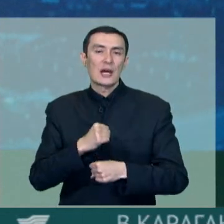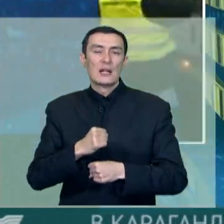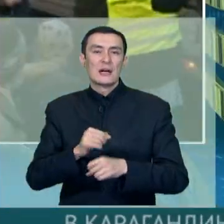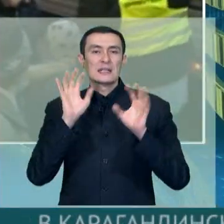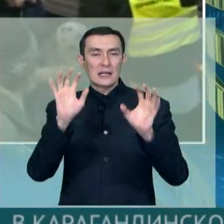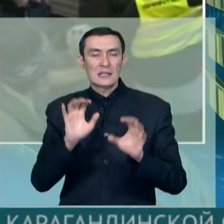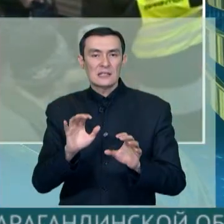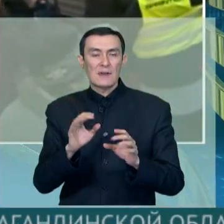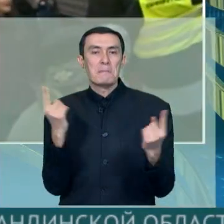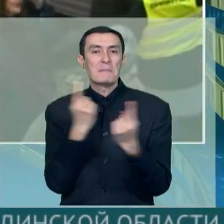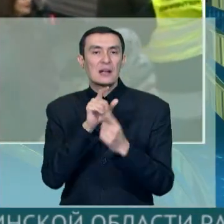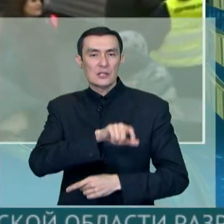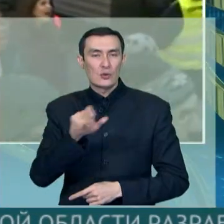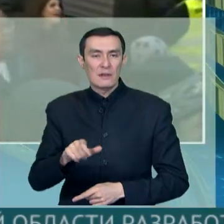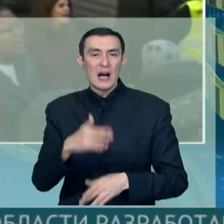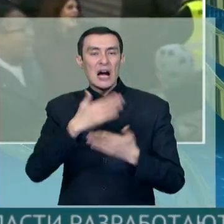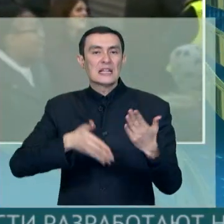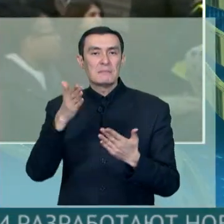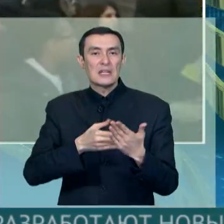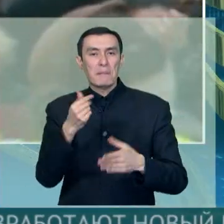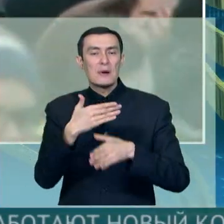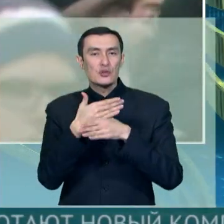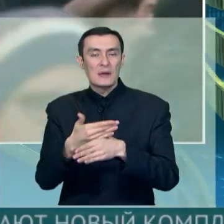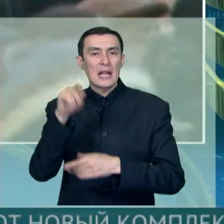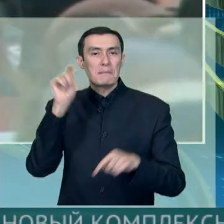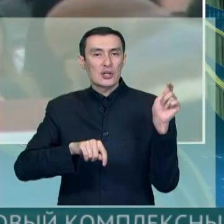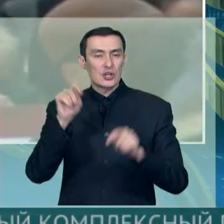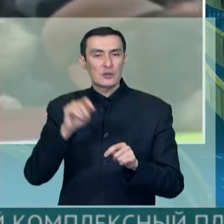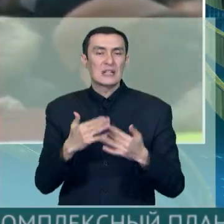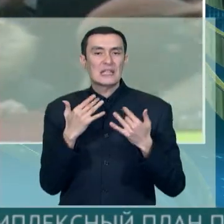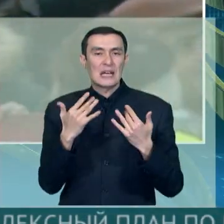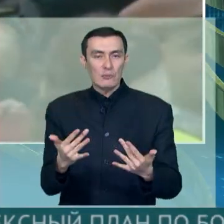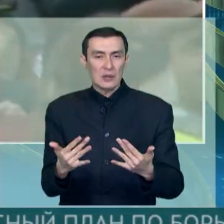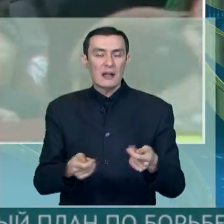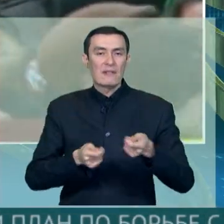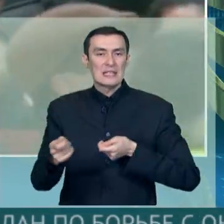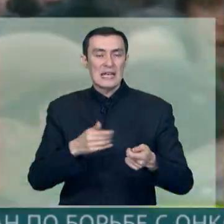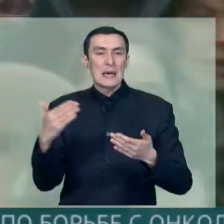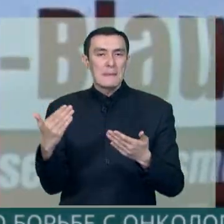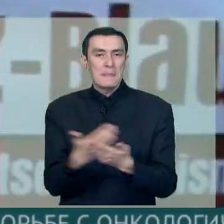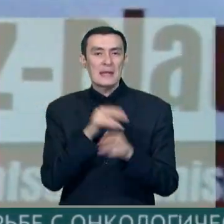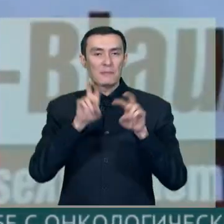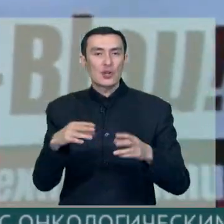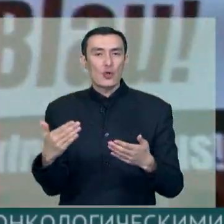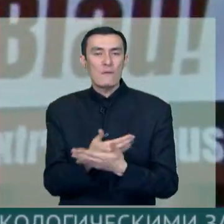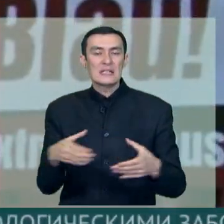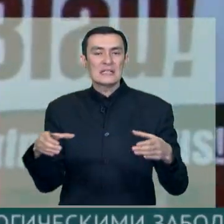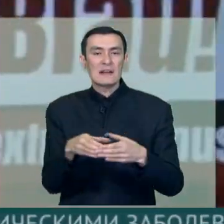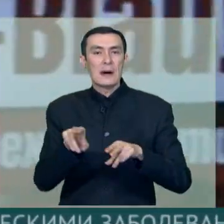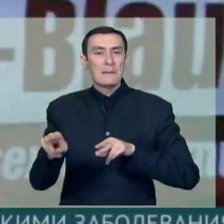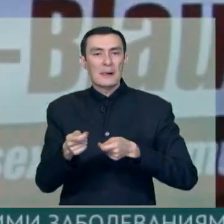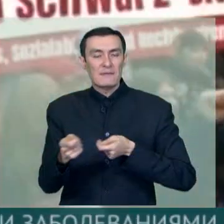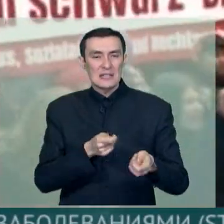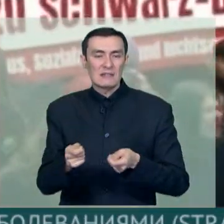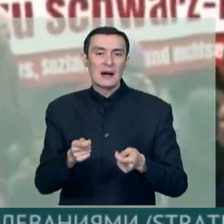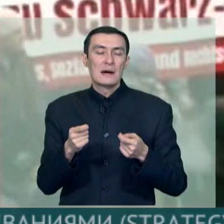законодательства, в частности, отмены пособия для приезжих. При этом участники требуют от властей пересмотреть новый состав правительства,